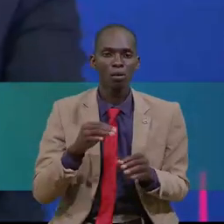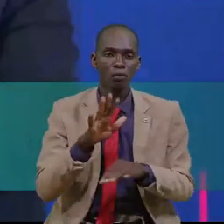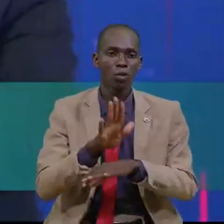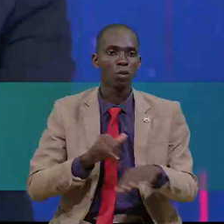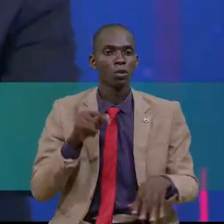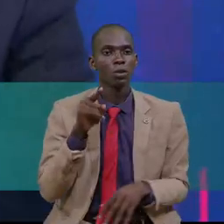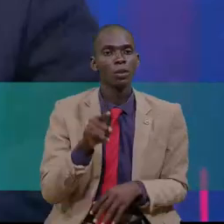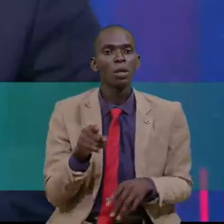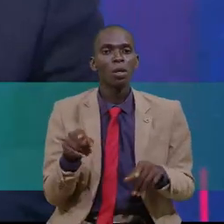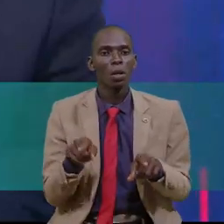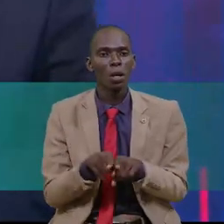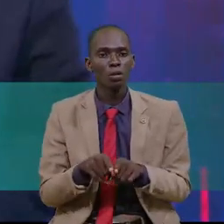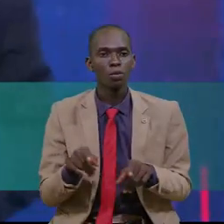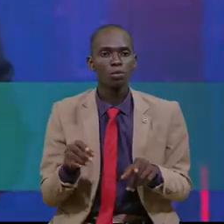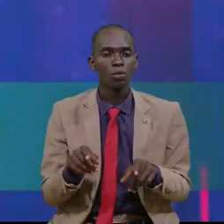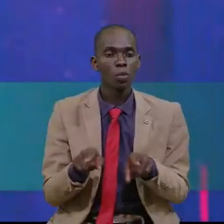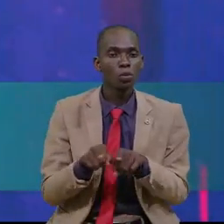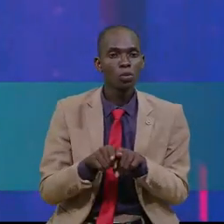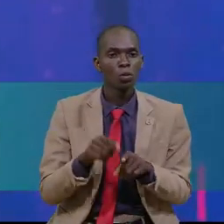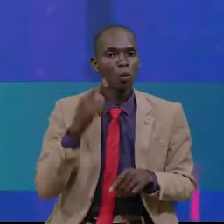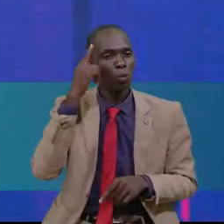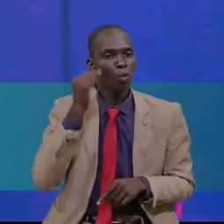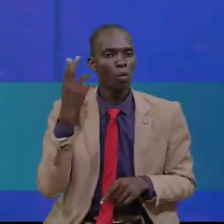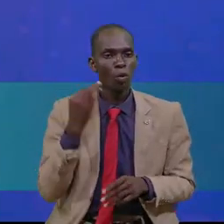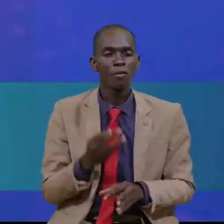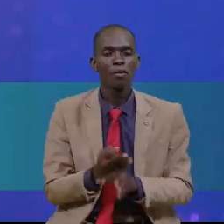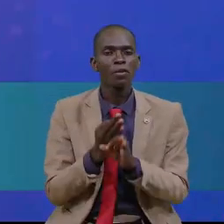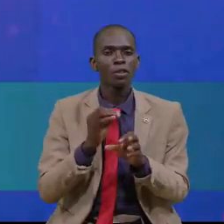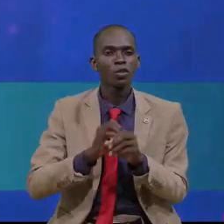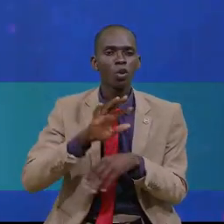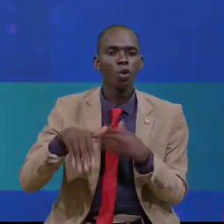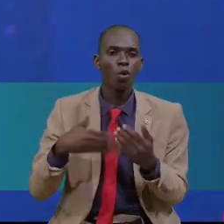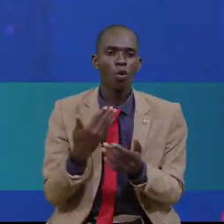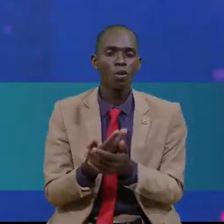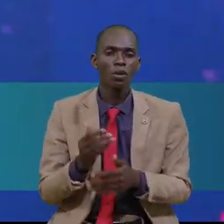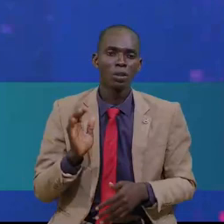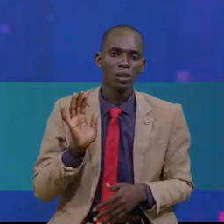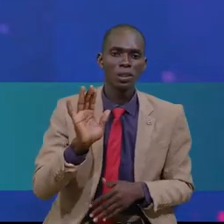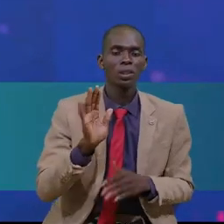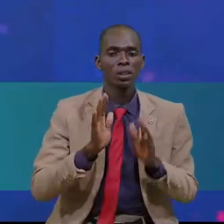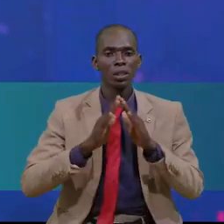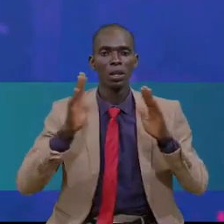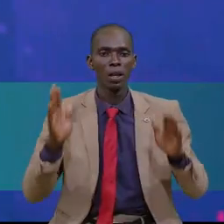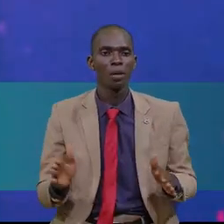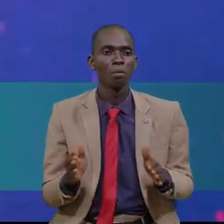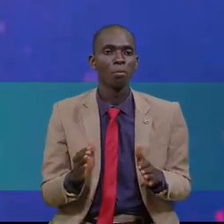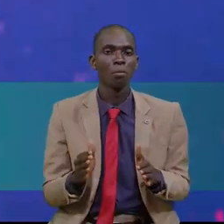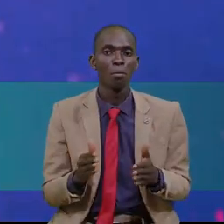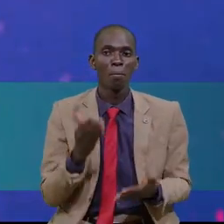établi comme Moïse, comme le fut Moïse dans toute sa maison.